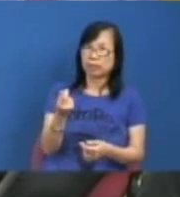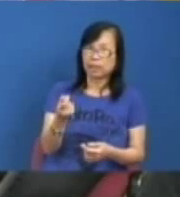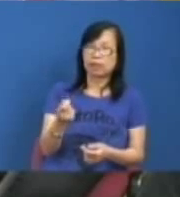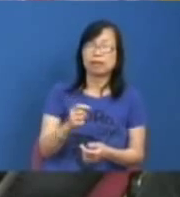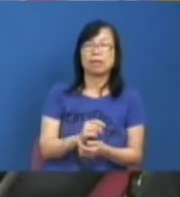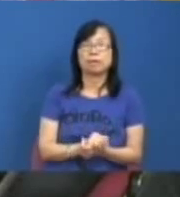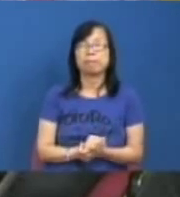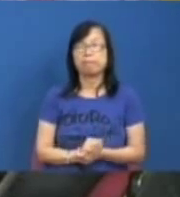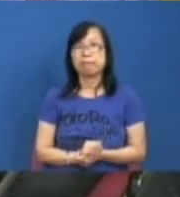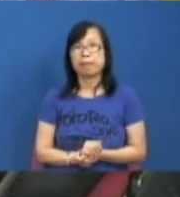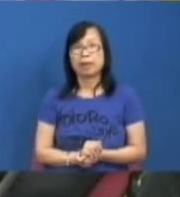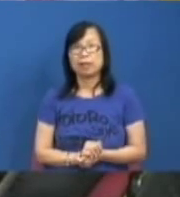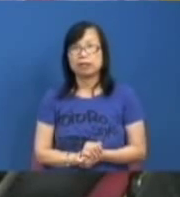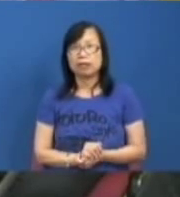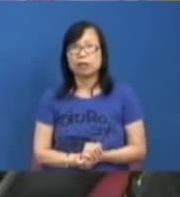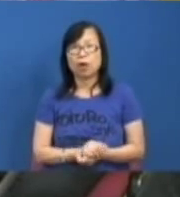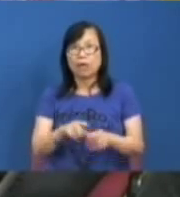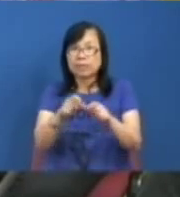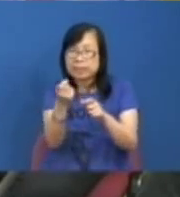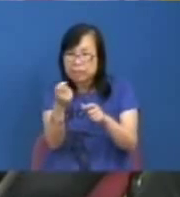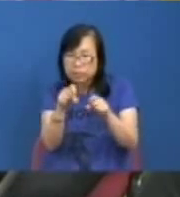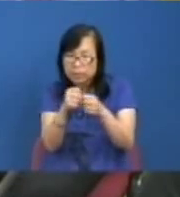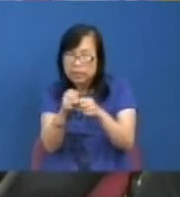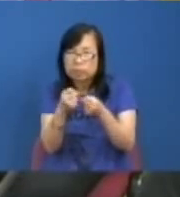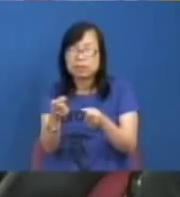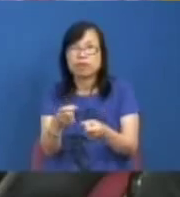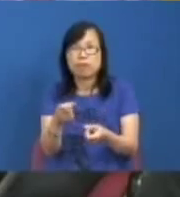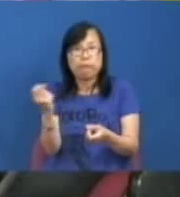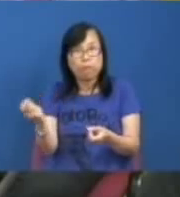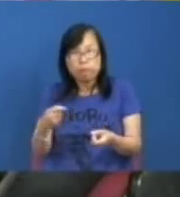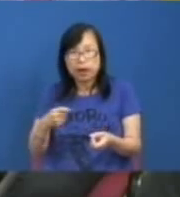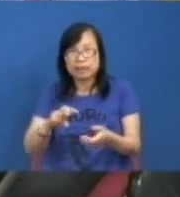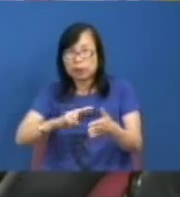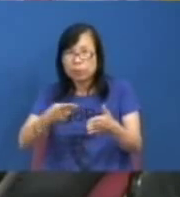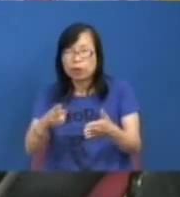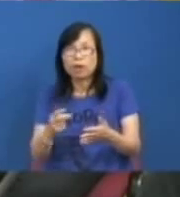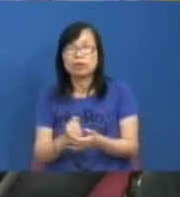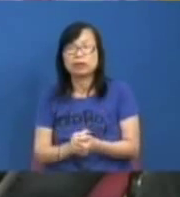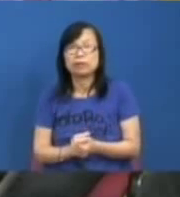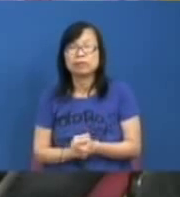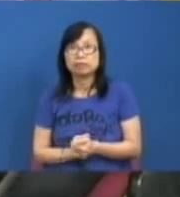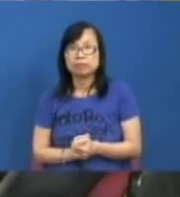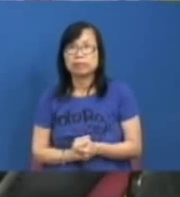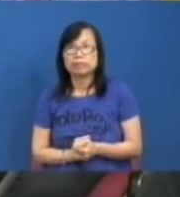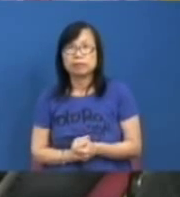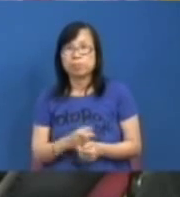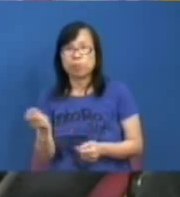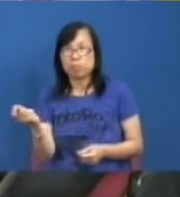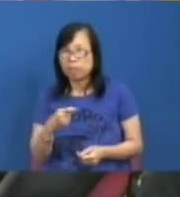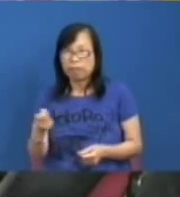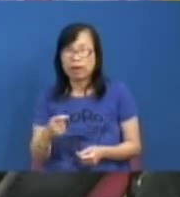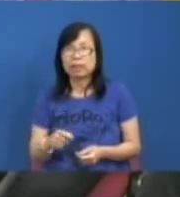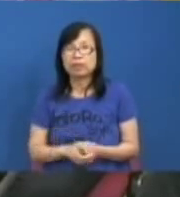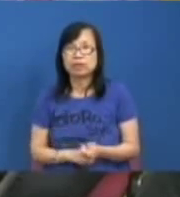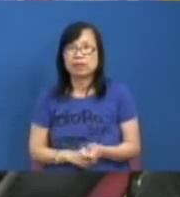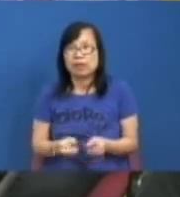嘅少少嘅破損咧，盡早去維修咗佢，咁個錢又會細啲嚇，就唔會一下子就會